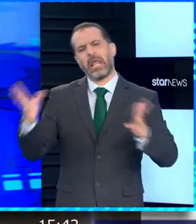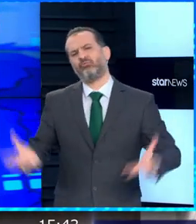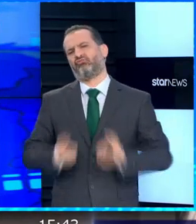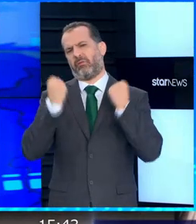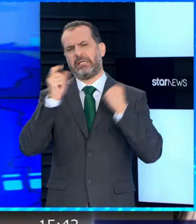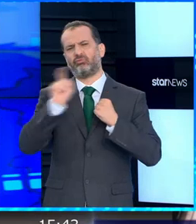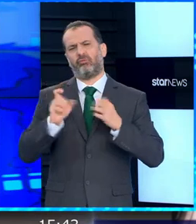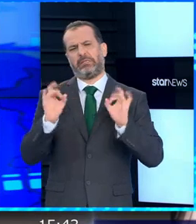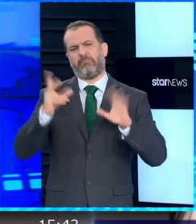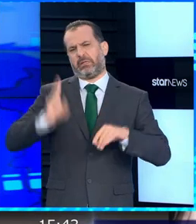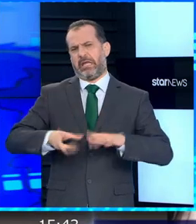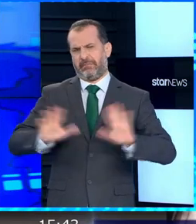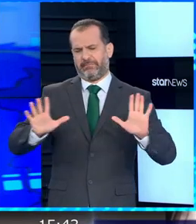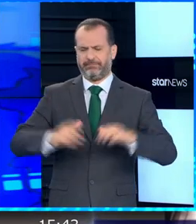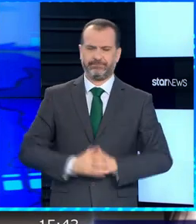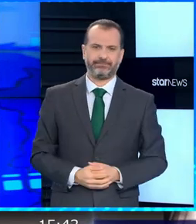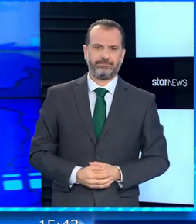κινδύνου.